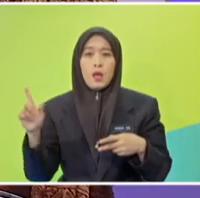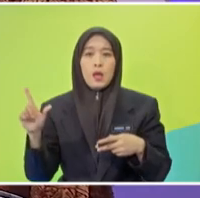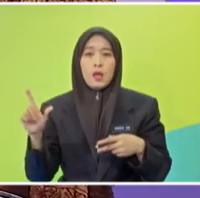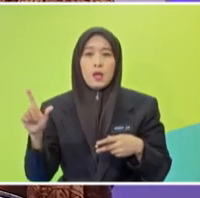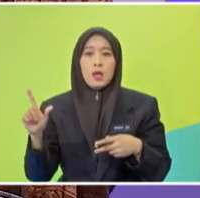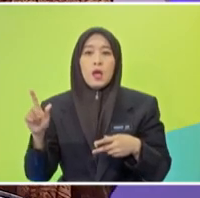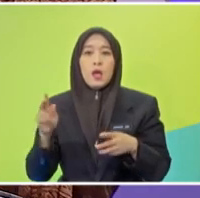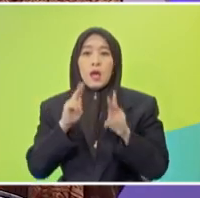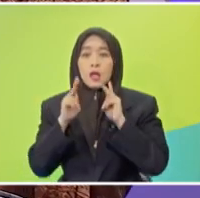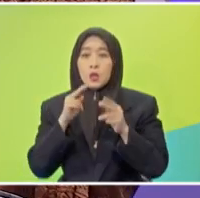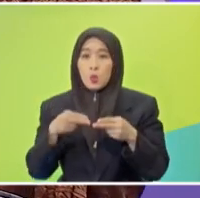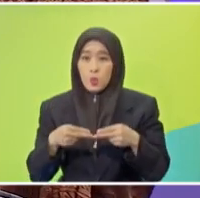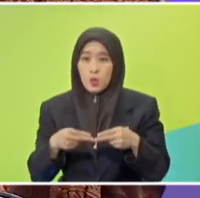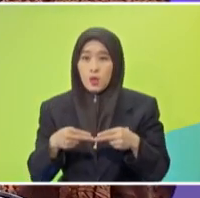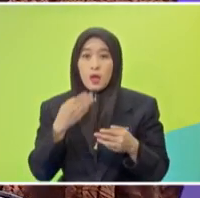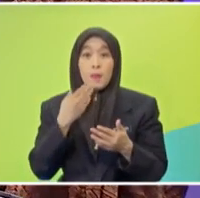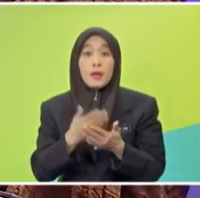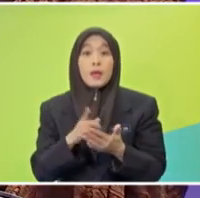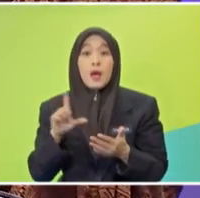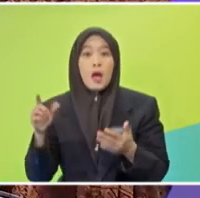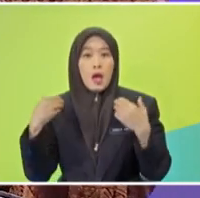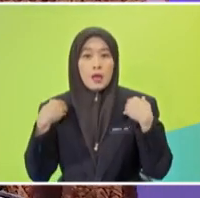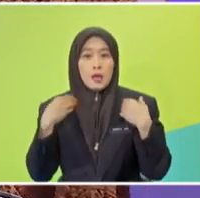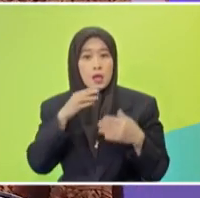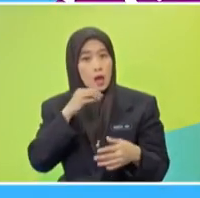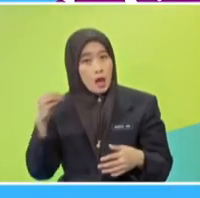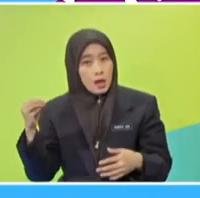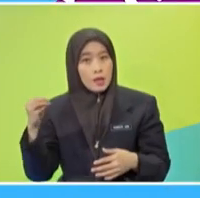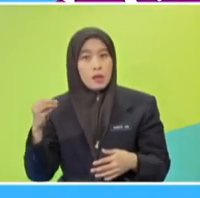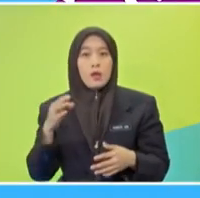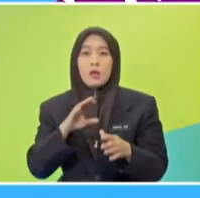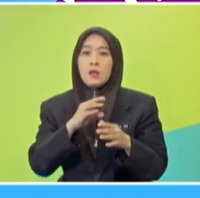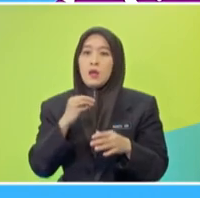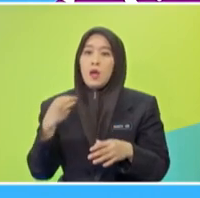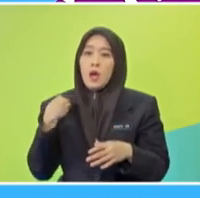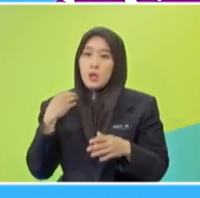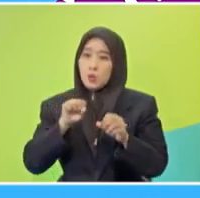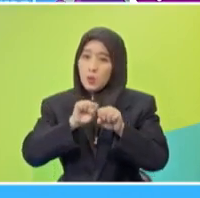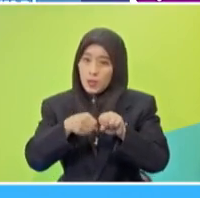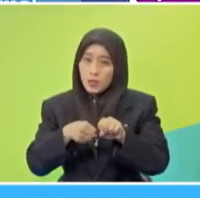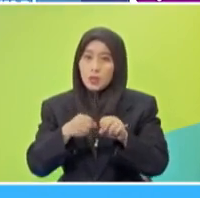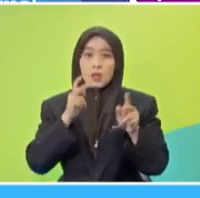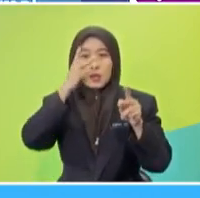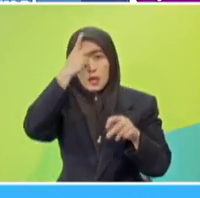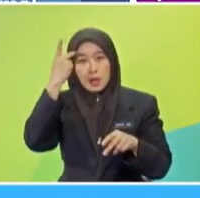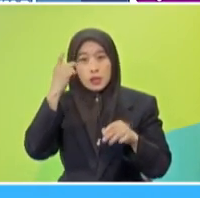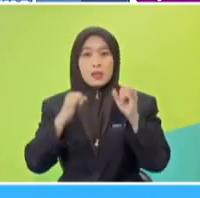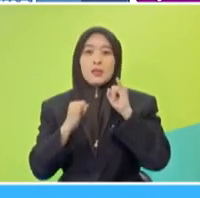oke baiklah ada dan ada Apabila ada supaya ada kerana ada chicken